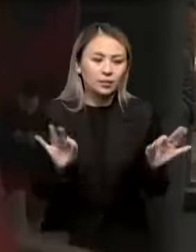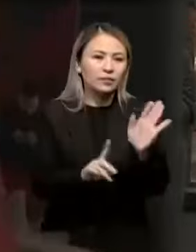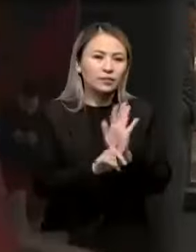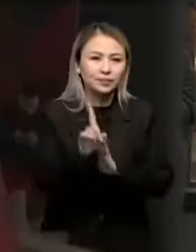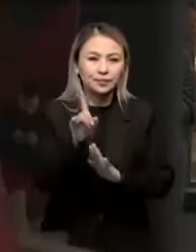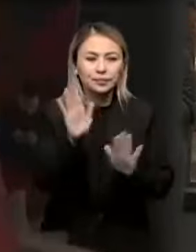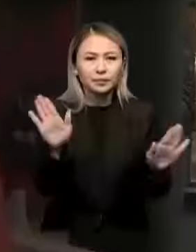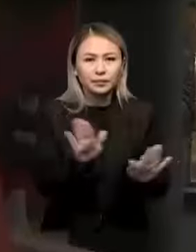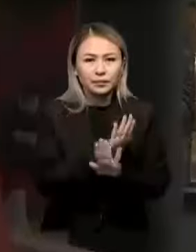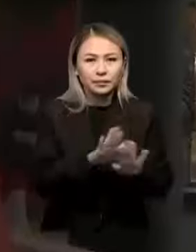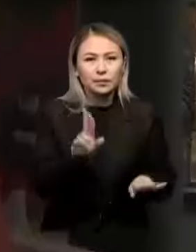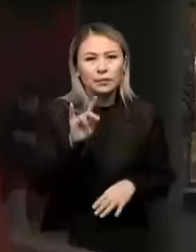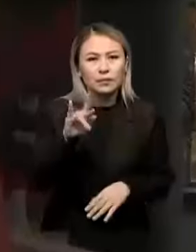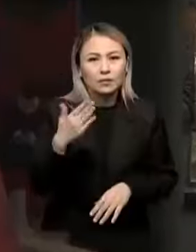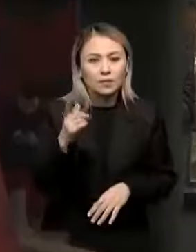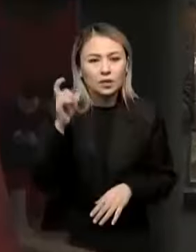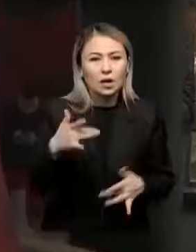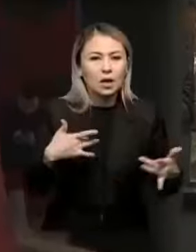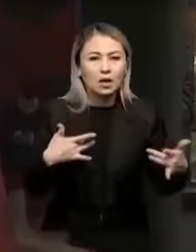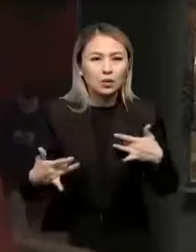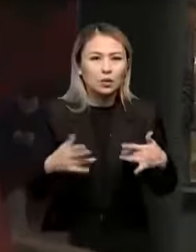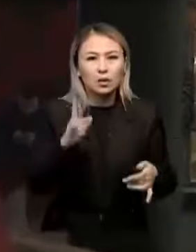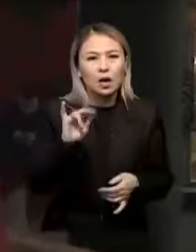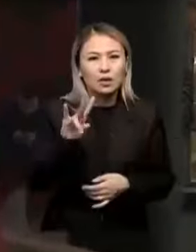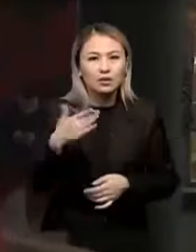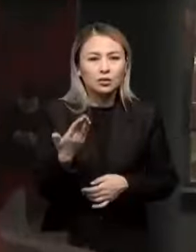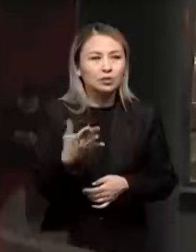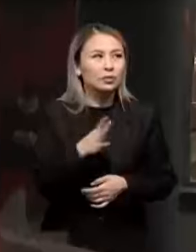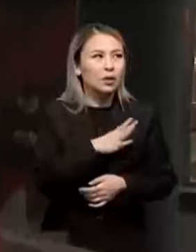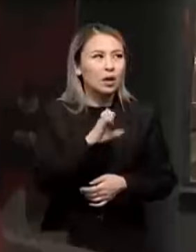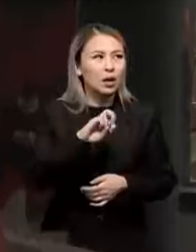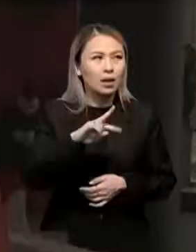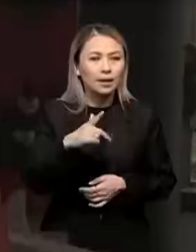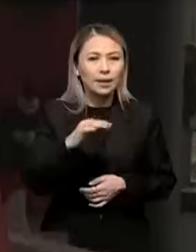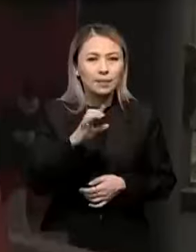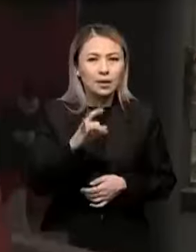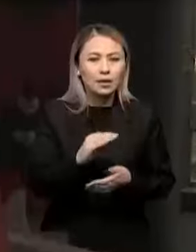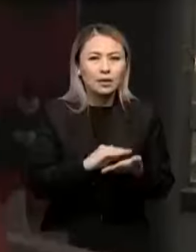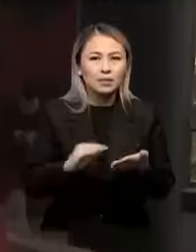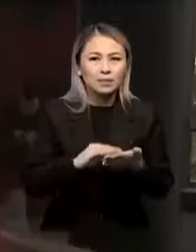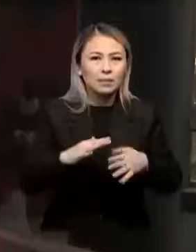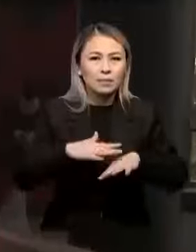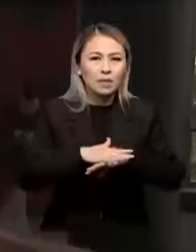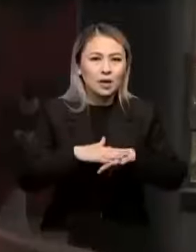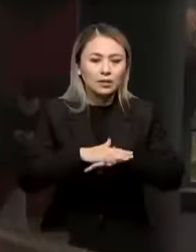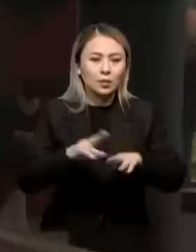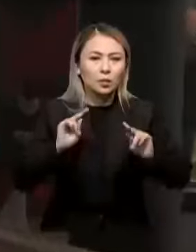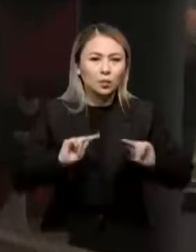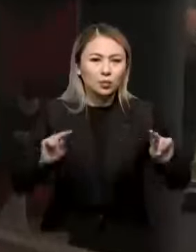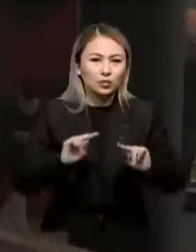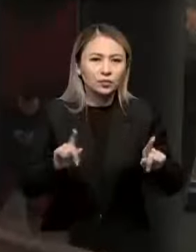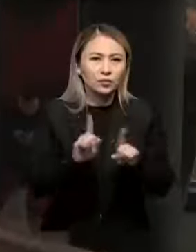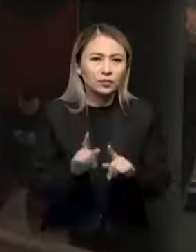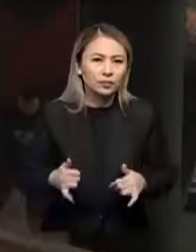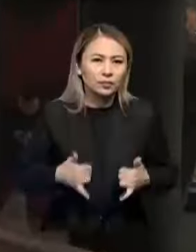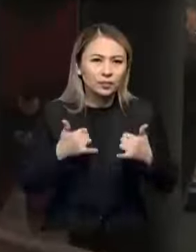керемет әнші, Қаныш керемет актер, Қаныш керемет алгебра оқулын жазылған педагог, Қаныш керемет ер едіге деген